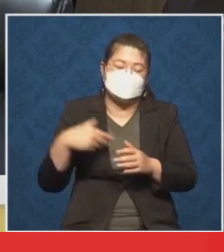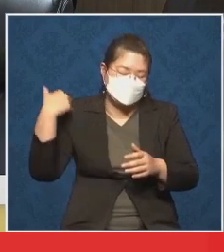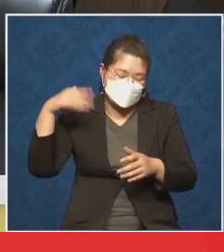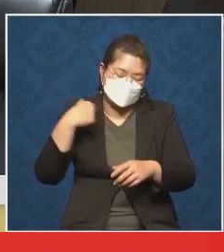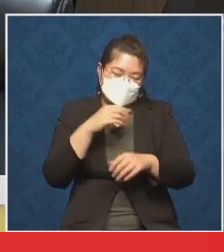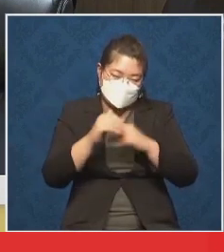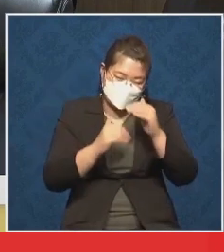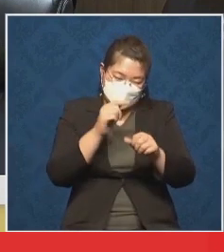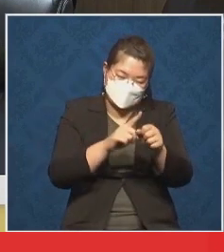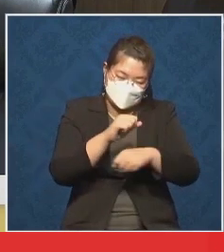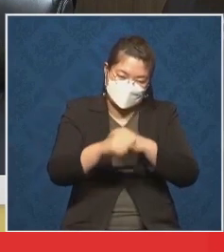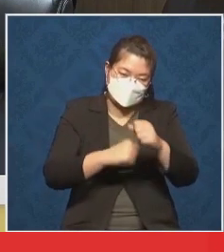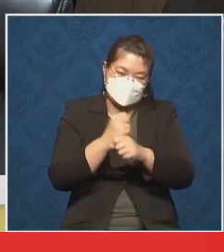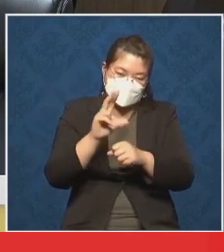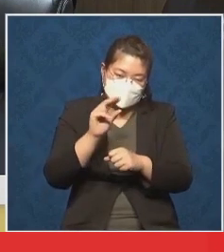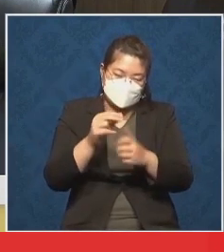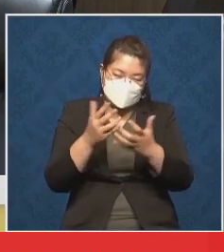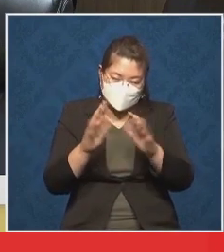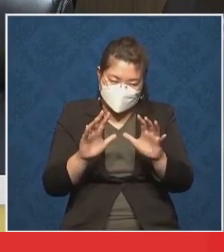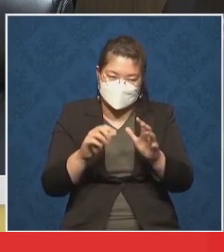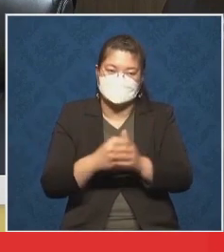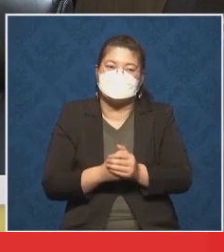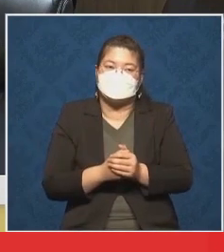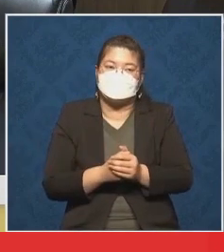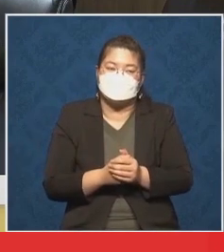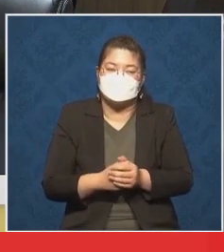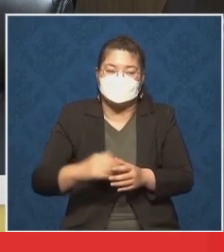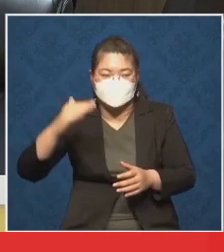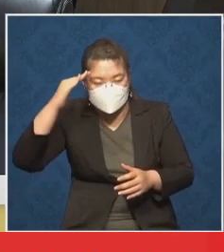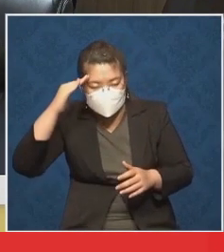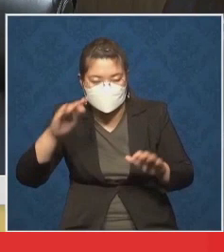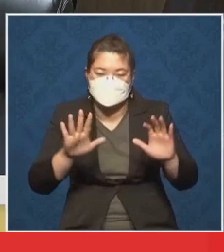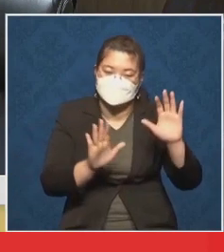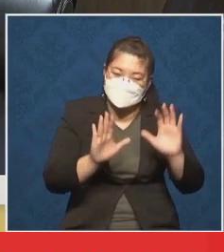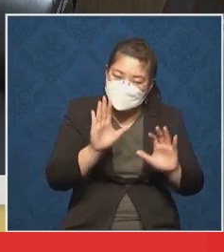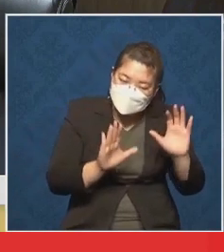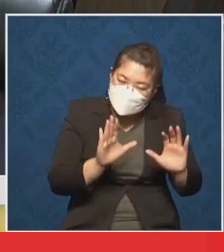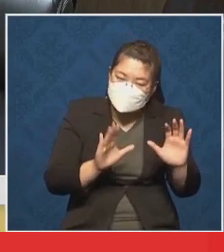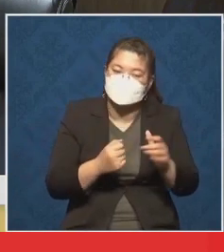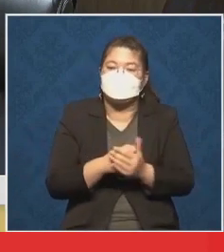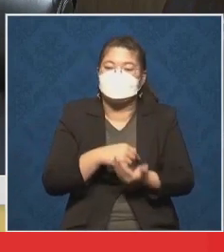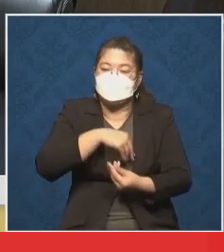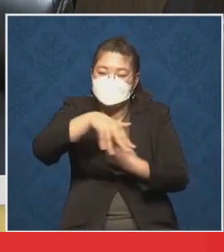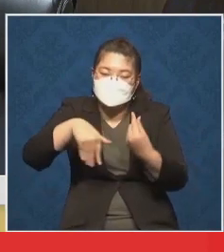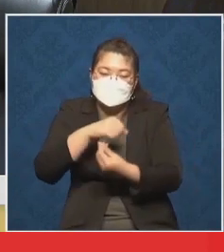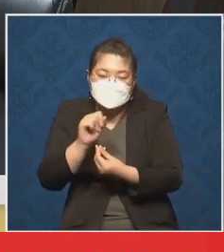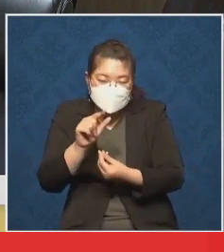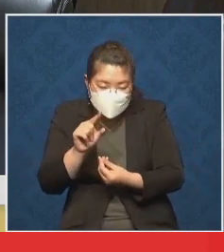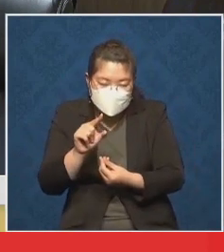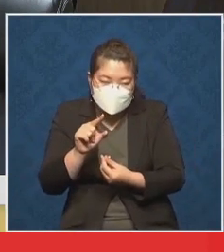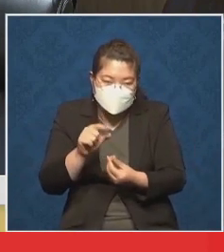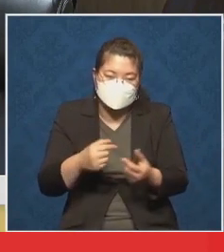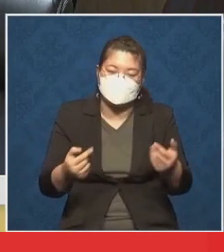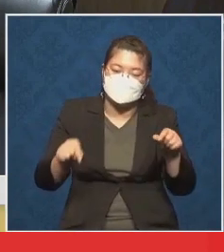ทำให้การอยู่ร่วมกันระหว่างคอมมิวนิสต์กับประชาธิปไตยกับตลาดทุนอยู่ด้วยกันดังนั้นเนี่ย